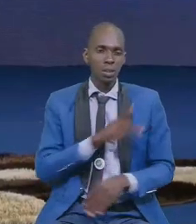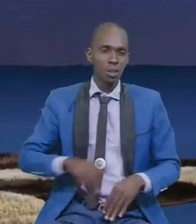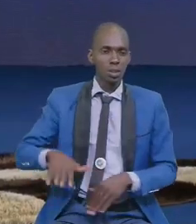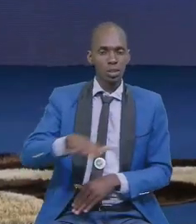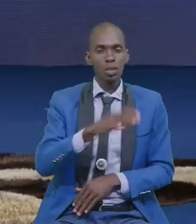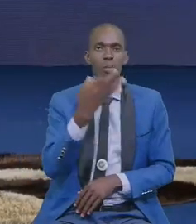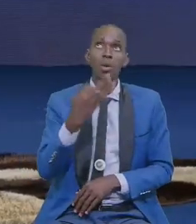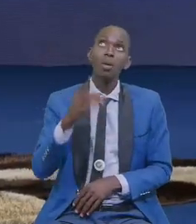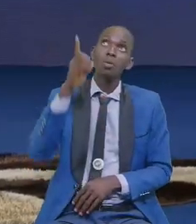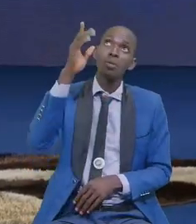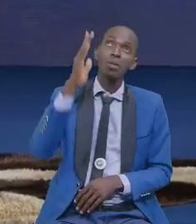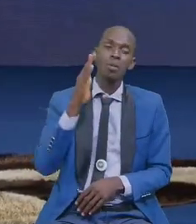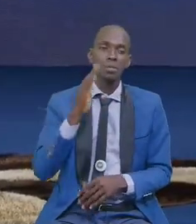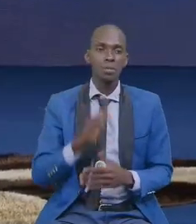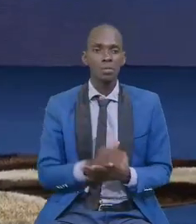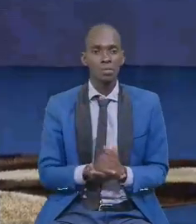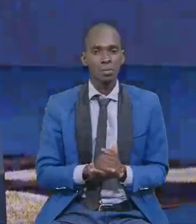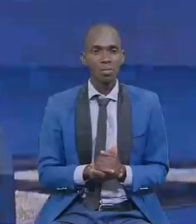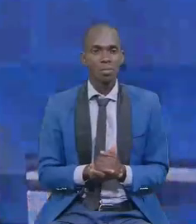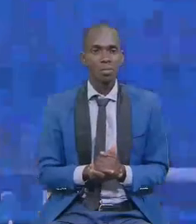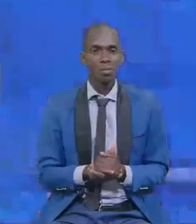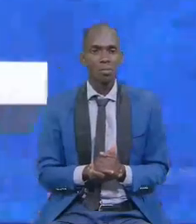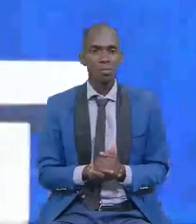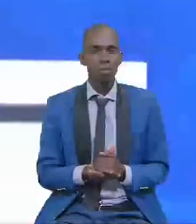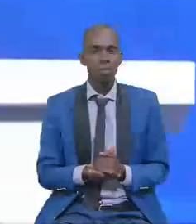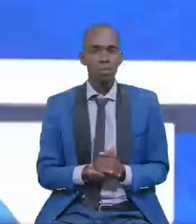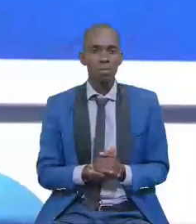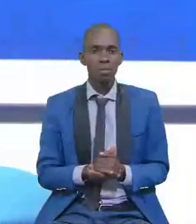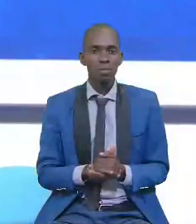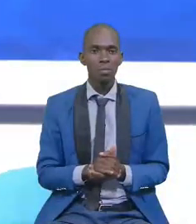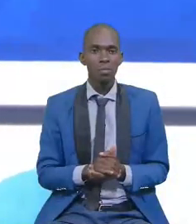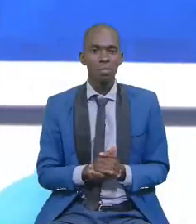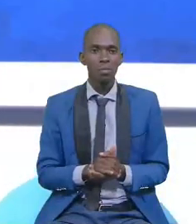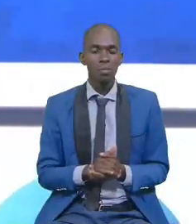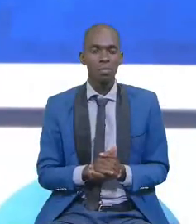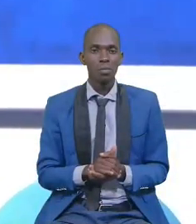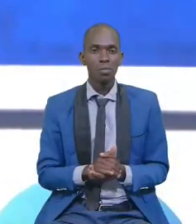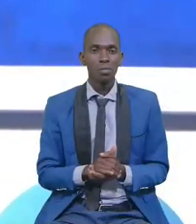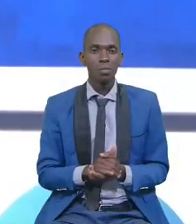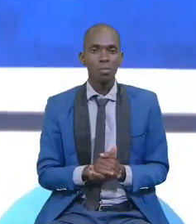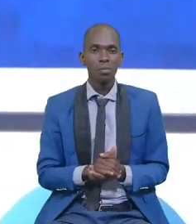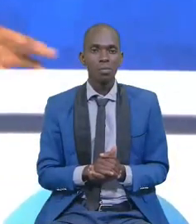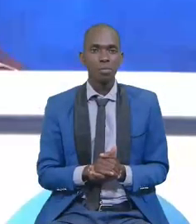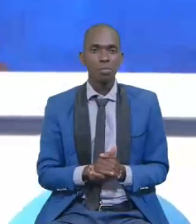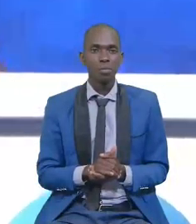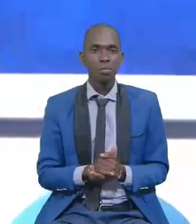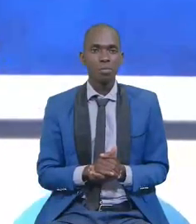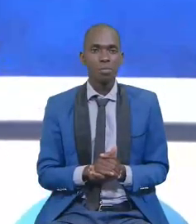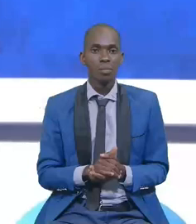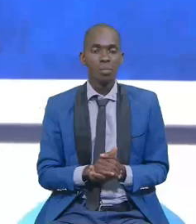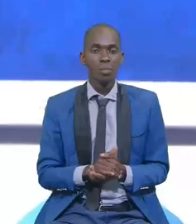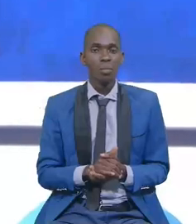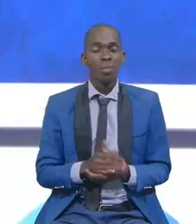Et je vous dis d'avance, comme je l'ai déjà dit, que ceux qui commettent de telles choses n'hériteront point le royaume de Dieu.